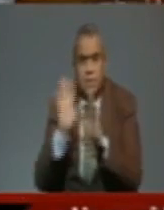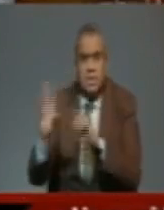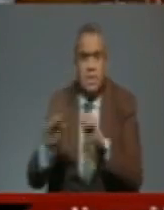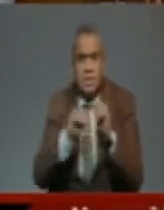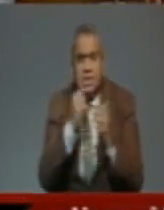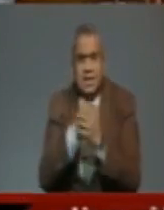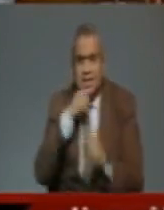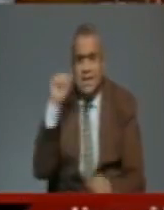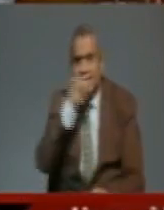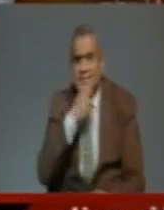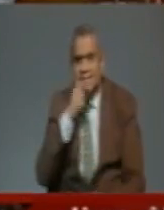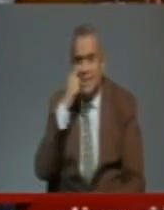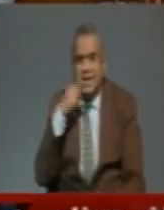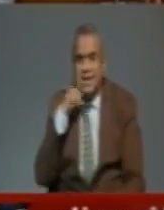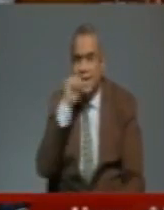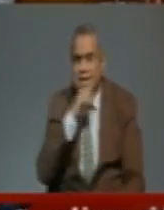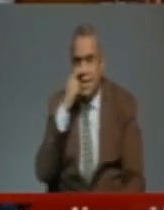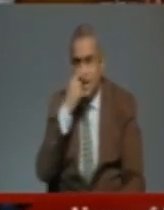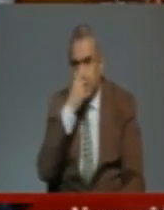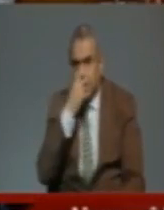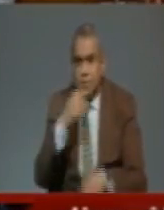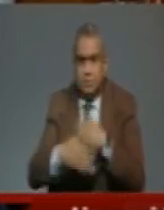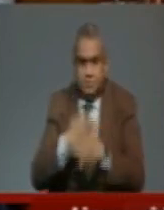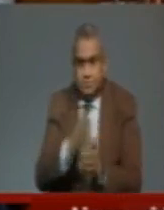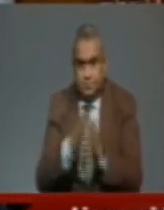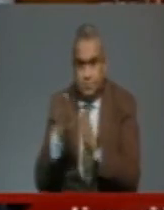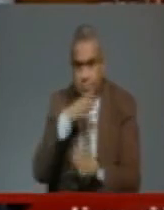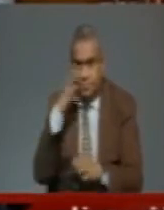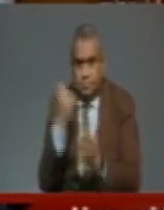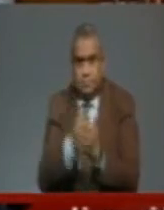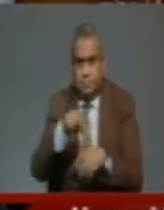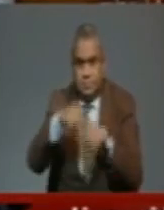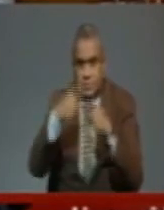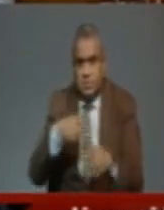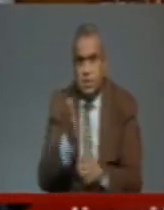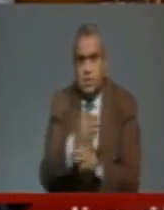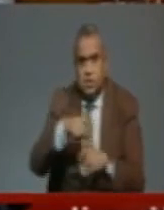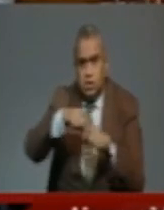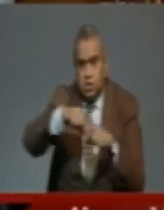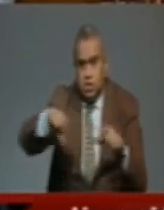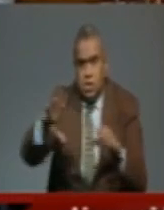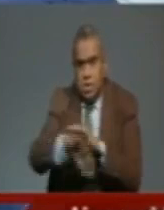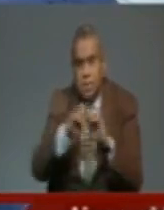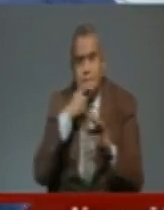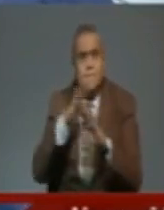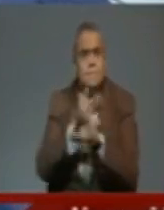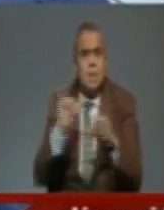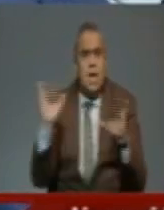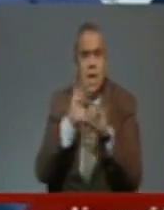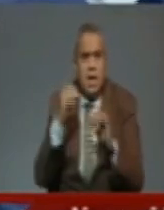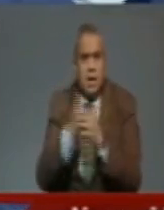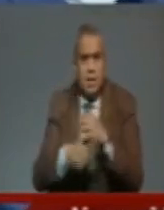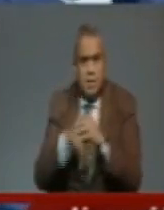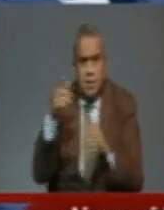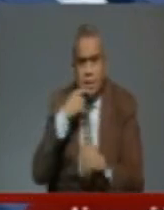اللي سيادتك هتشوفها النهارده ان شاء الله. بعده ده شكل الحاجز يا فندم الشرقي. الحاجز خلص بنسبه 100%، عاملاها شركه النيل العامه للطرق